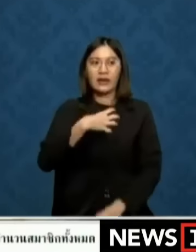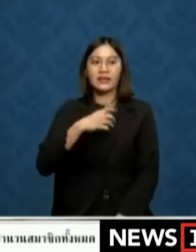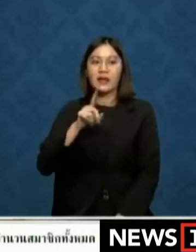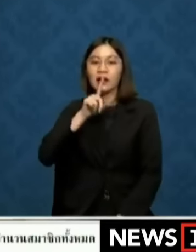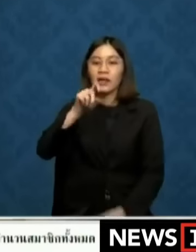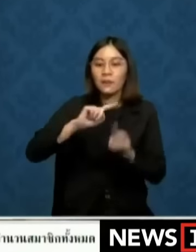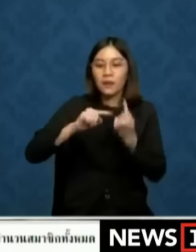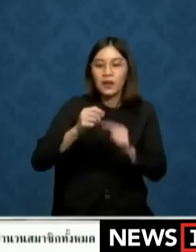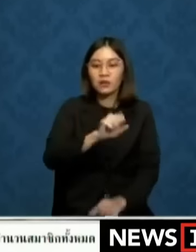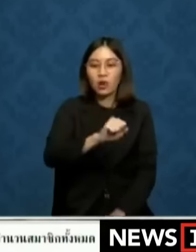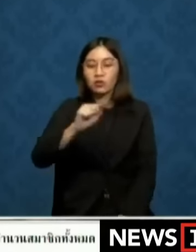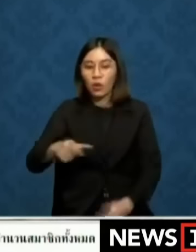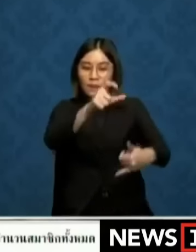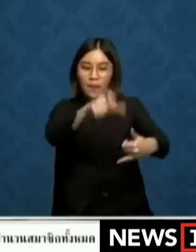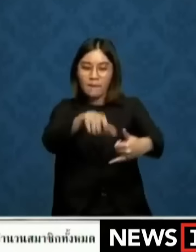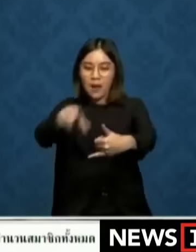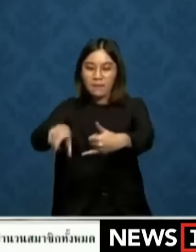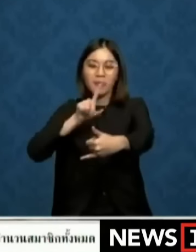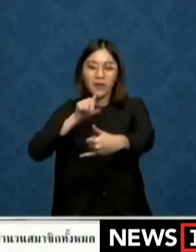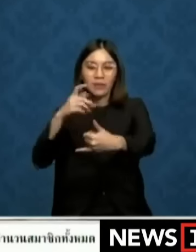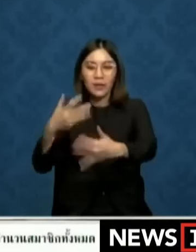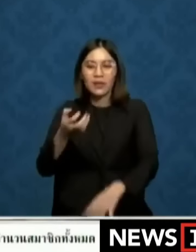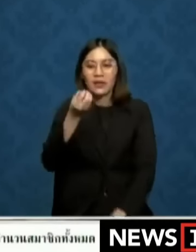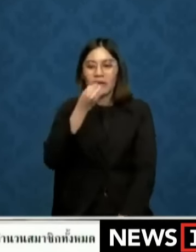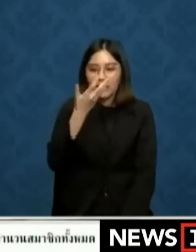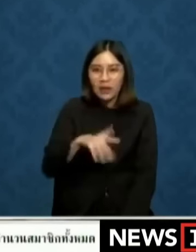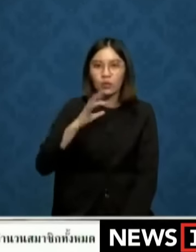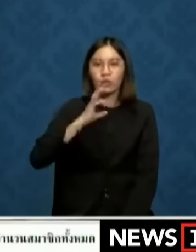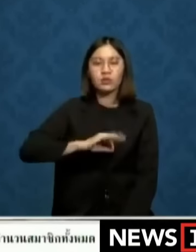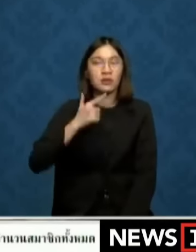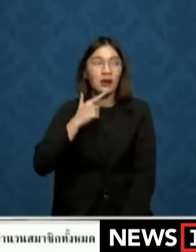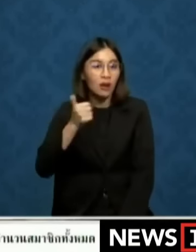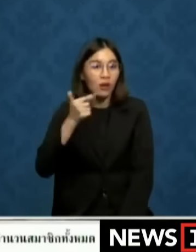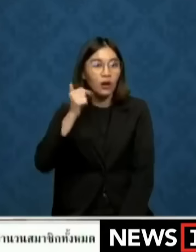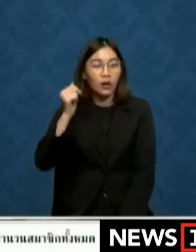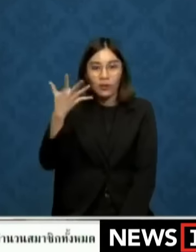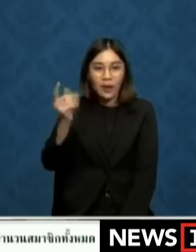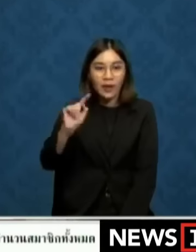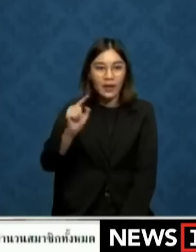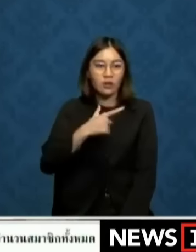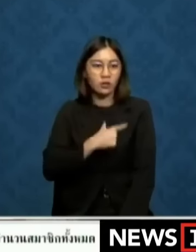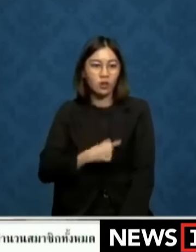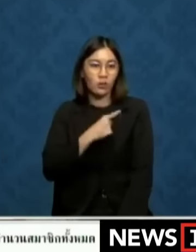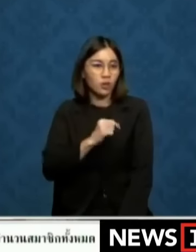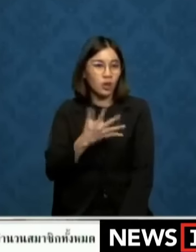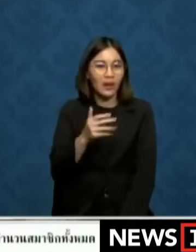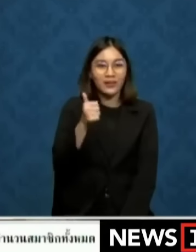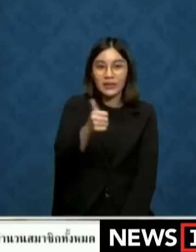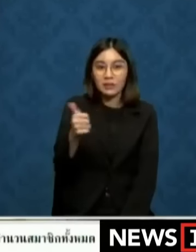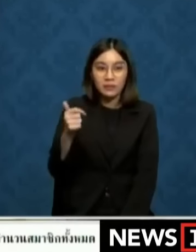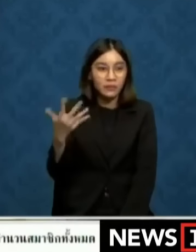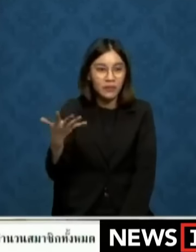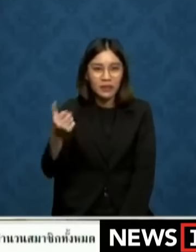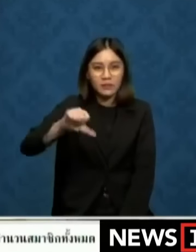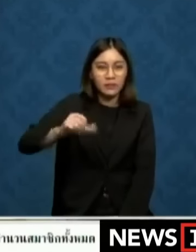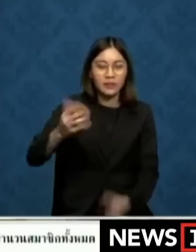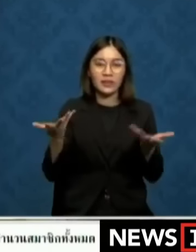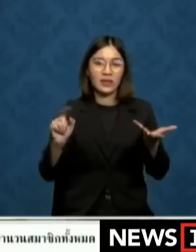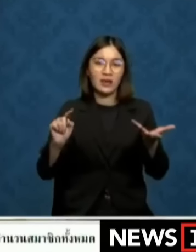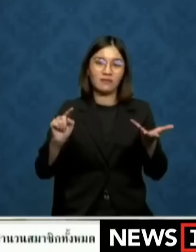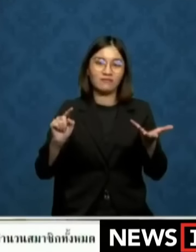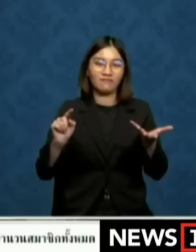อจากนี้เหลือเวลาไม่ถึง24ชั่วโมงแล้วนะเอาไงสรุปได้แล้วไหมอ่ะวันนี้จะครบรอบ7วันที่นายกเคยรับ